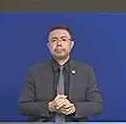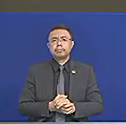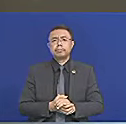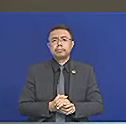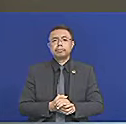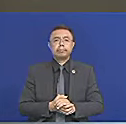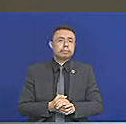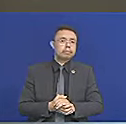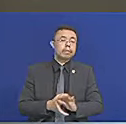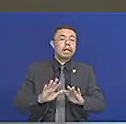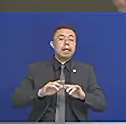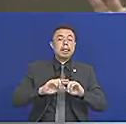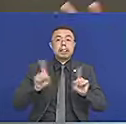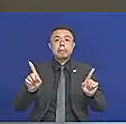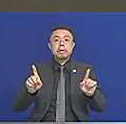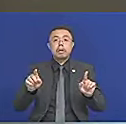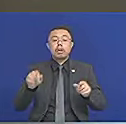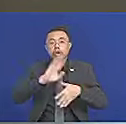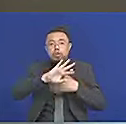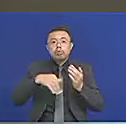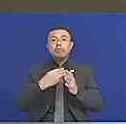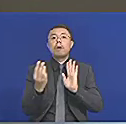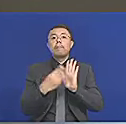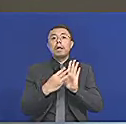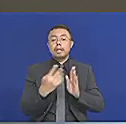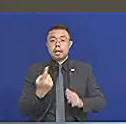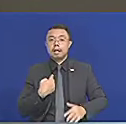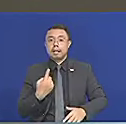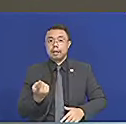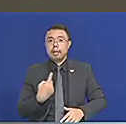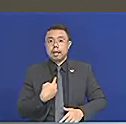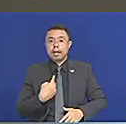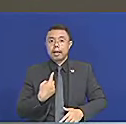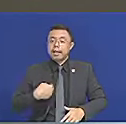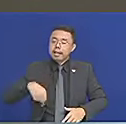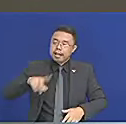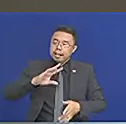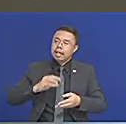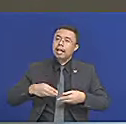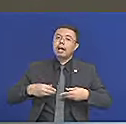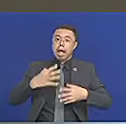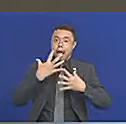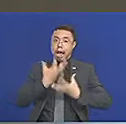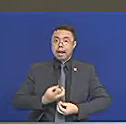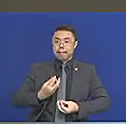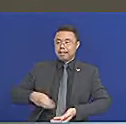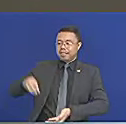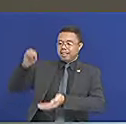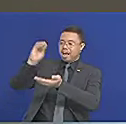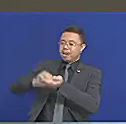masalah. Tetapi apapun masalahnya, kita menaruh pengharapan kita